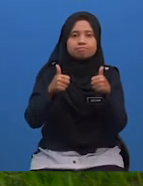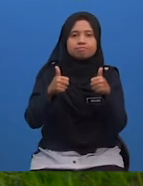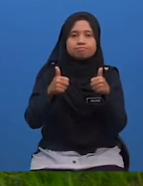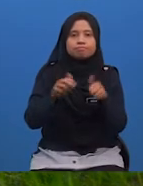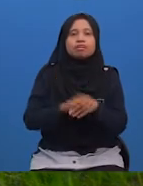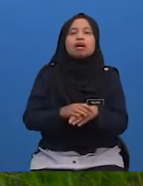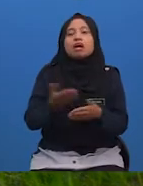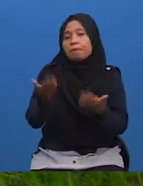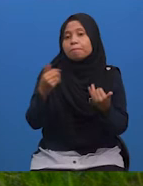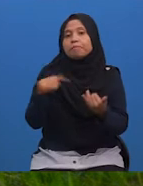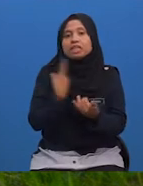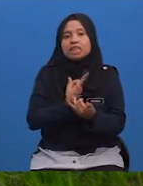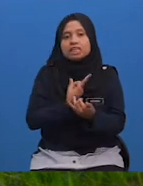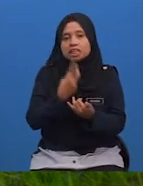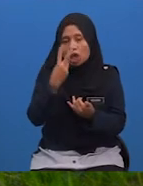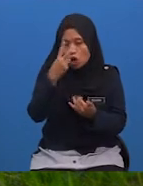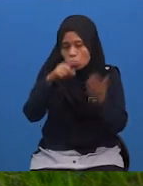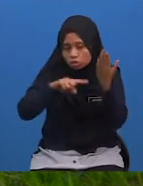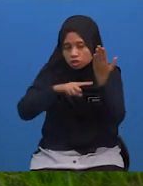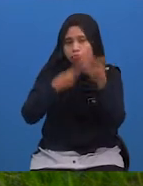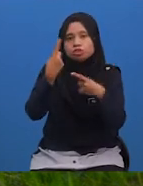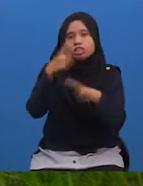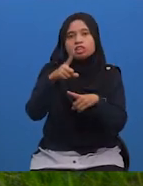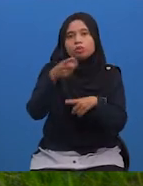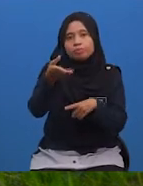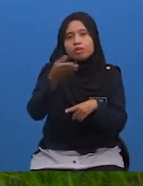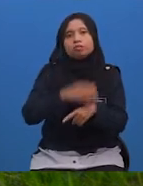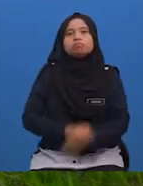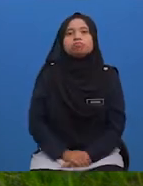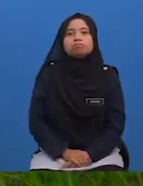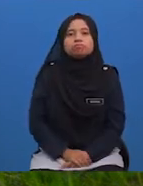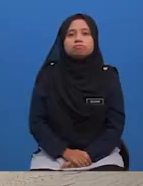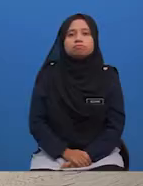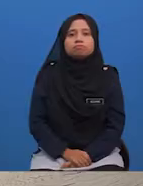Bagus. Mari kita menyimak semula jawapan kamu.